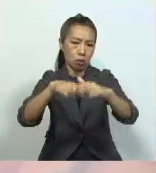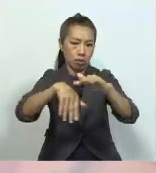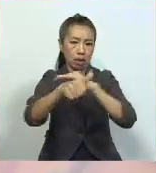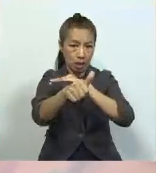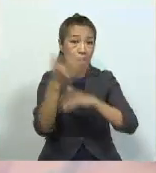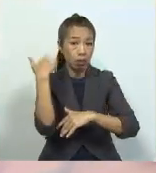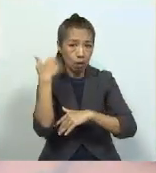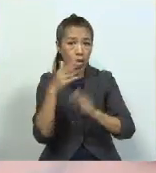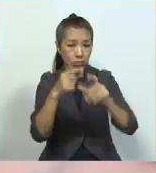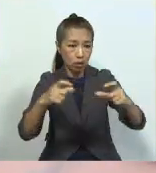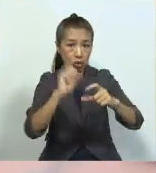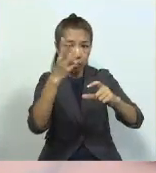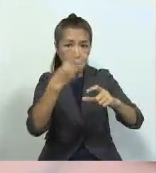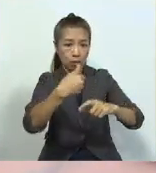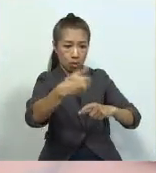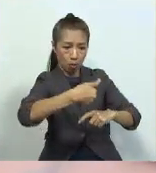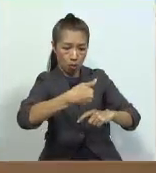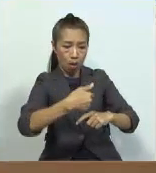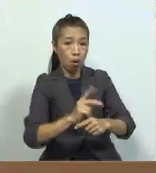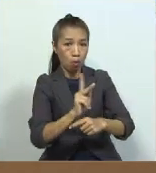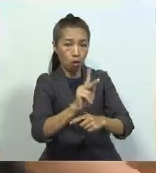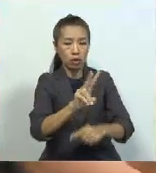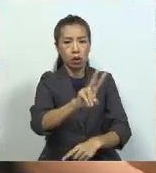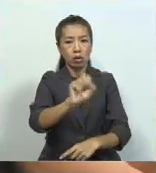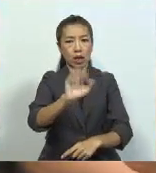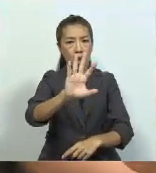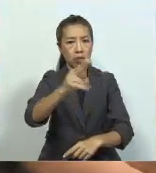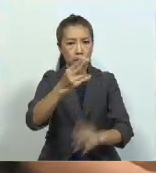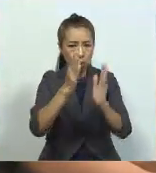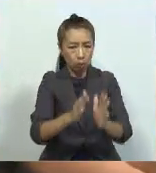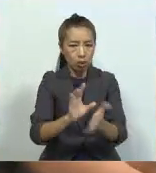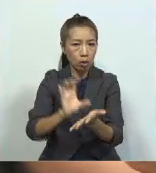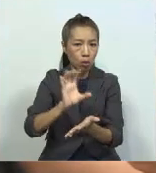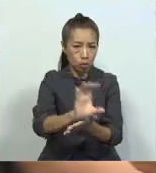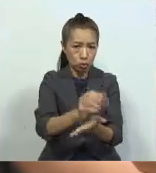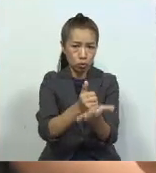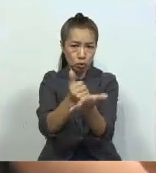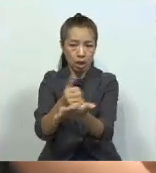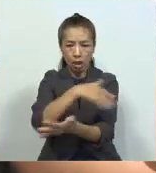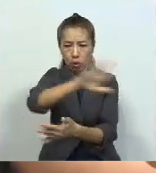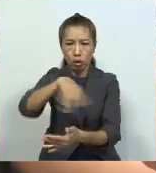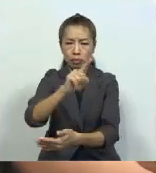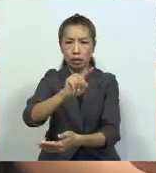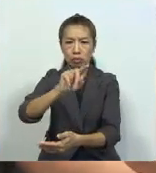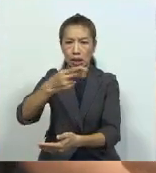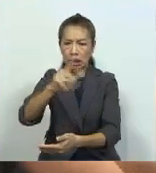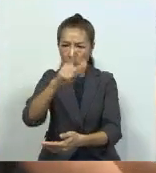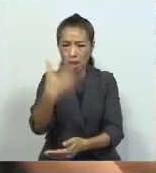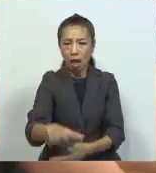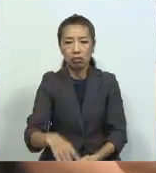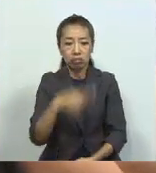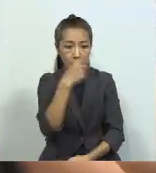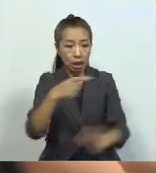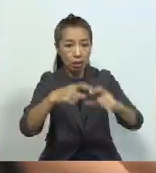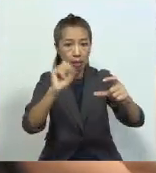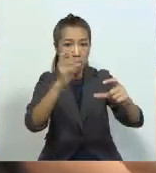ให้สินเชื่อไปแล้วนะคะตอนนี้กว่า 250,000 รายวงเงินรวมกว่า 10,000 ล้านบาทแล้วซึ่งผู้ถือบัตรสวัสดิการแห่งรัฐที่